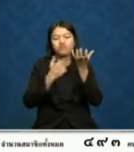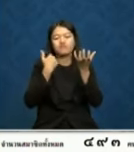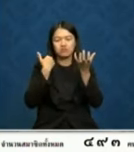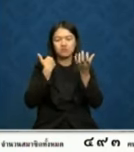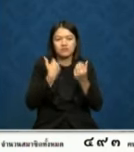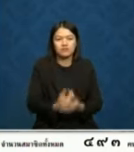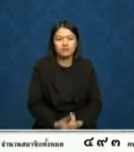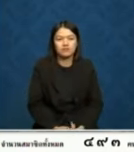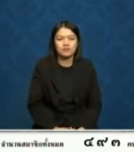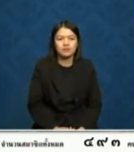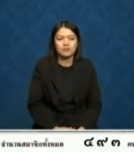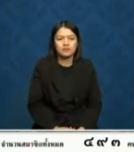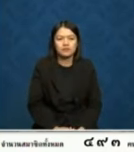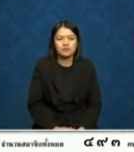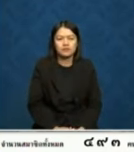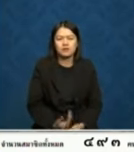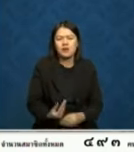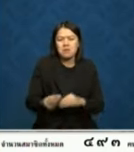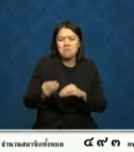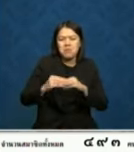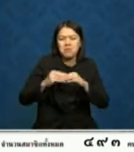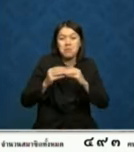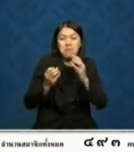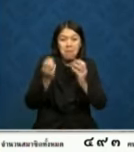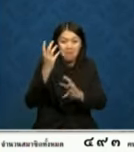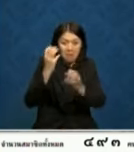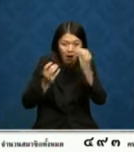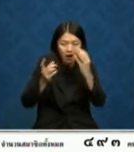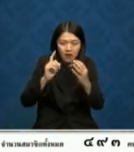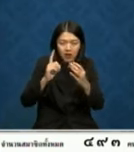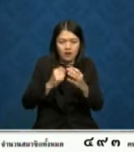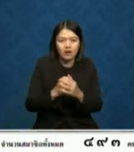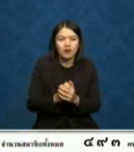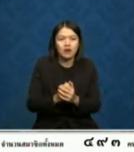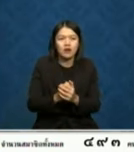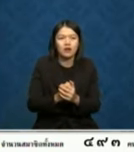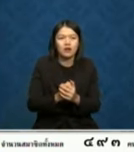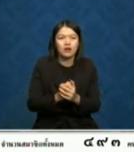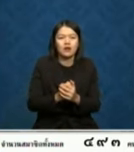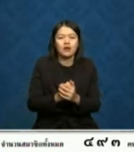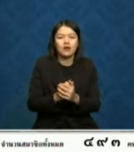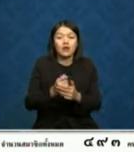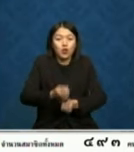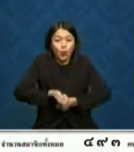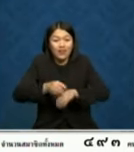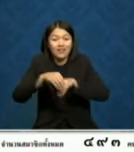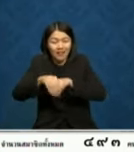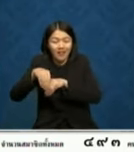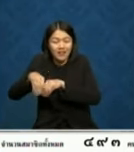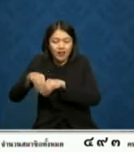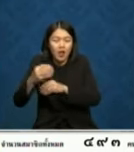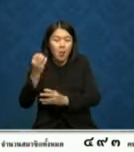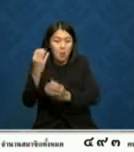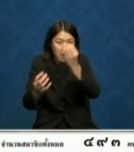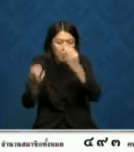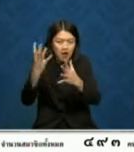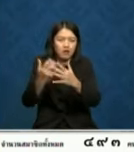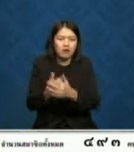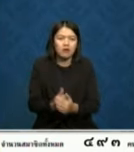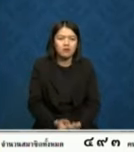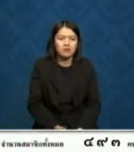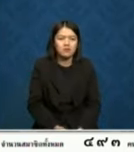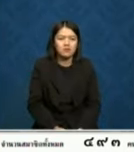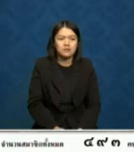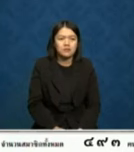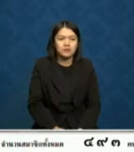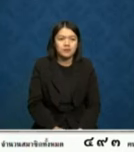ครับวิธีเพิ่มป่ามีเมีทางเดียวครับท่านประธานก็คือต้องเพิ่มในพื้นที่เกษตรพื้นที่เกษตรอยู่ตรงไหน่ะครับพื้นที่